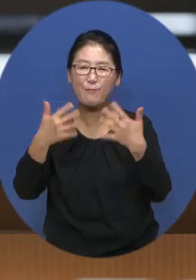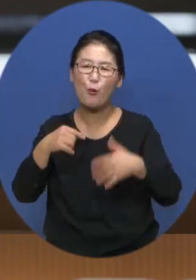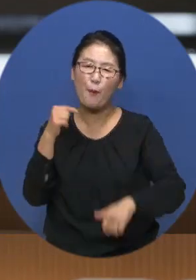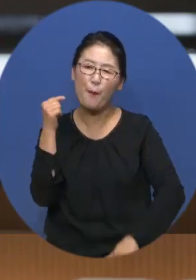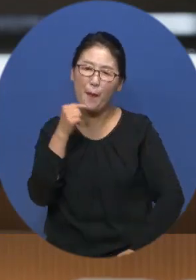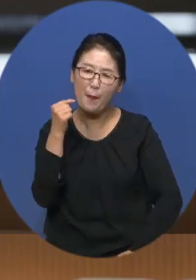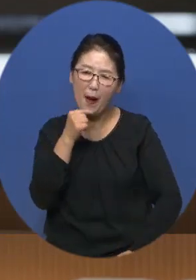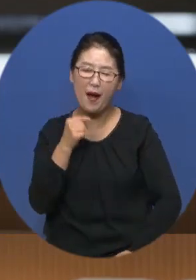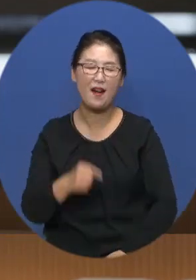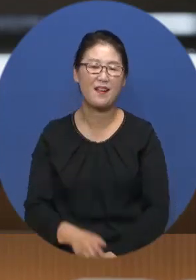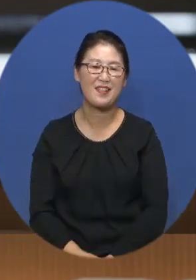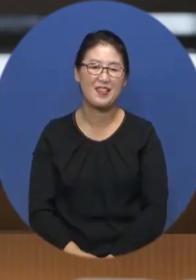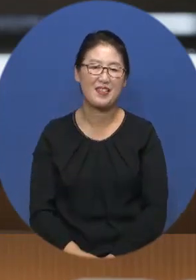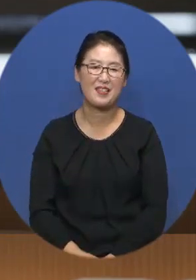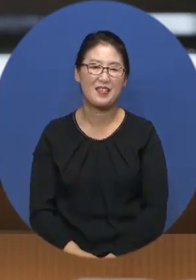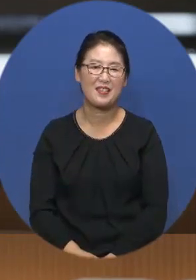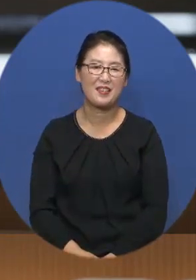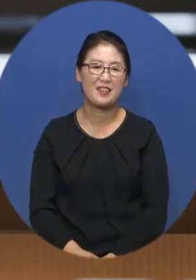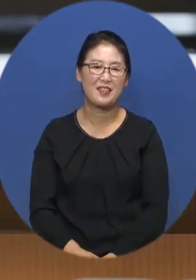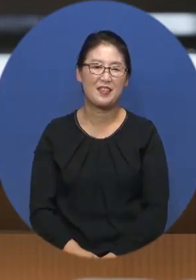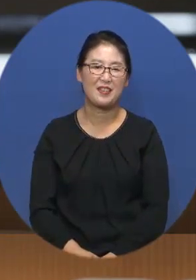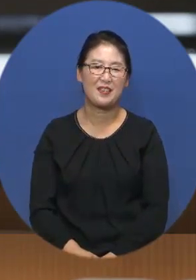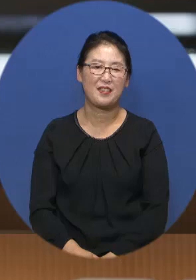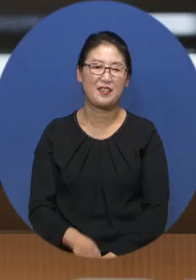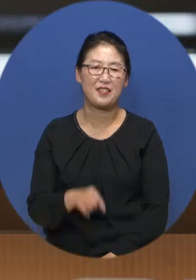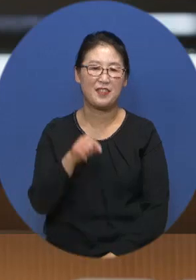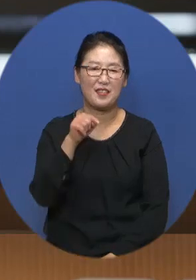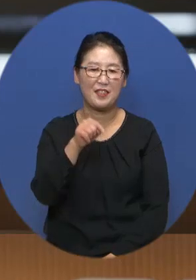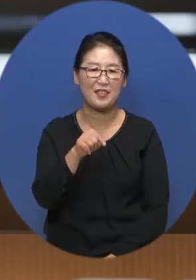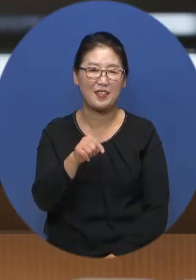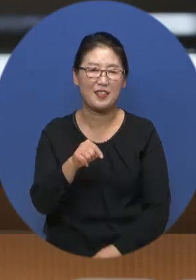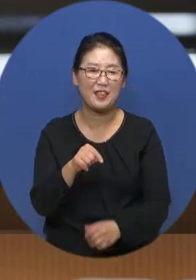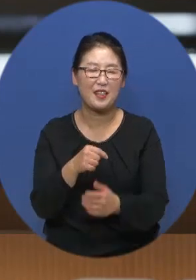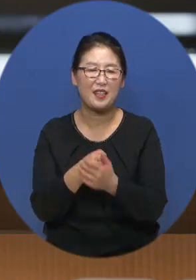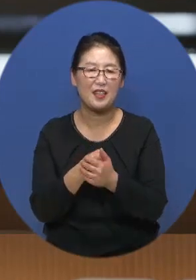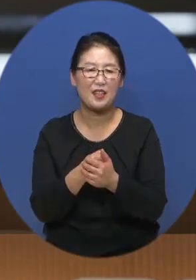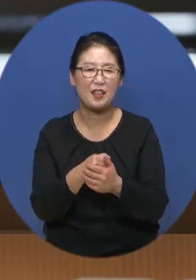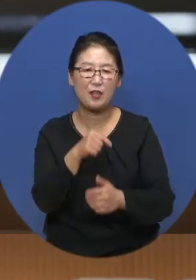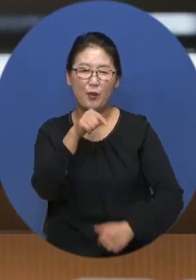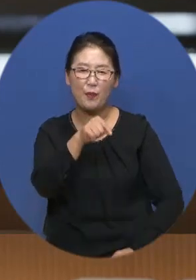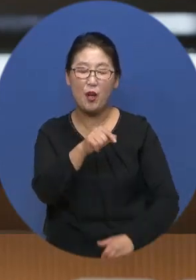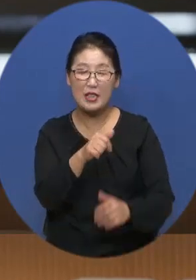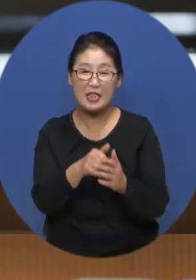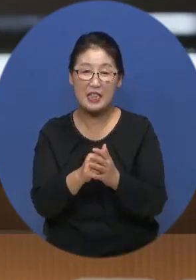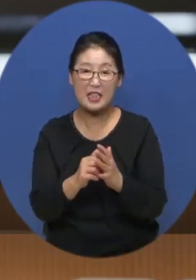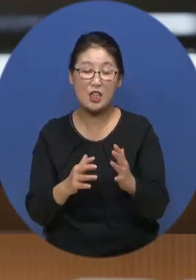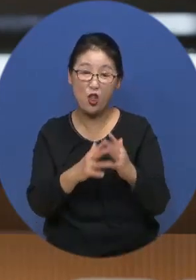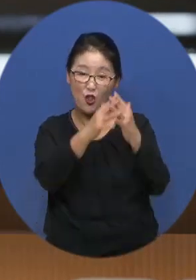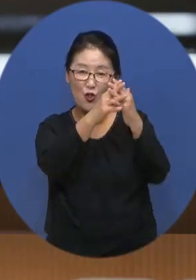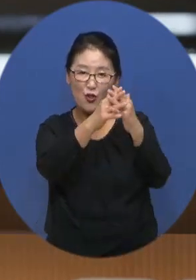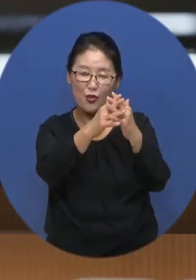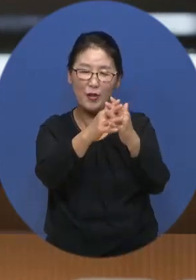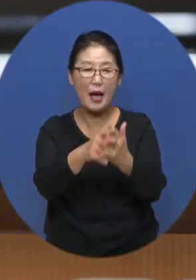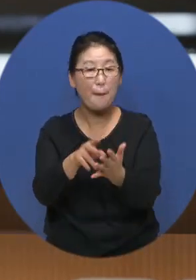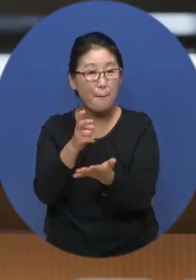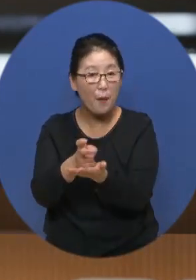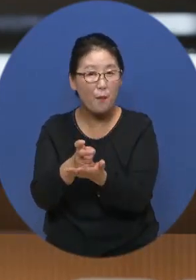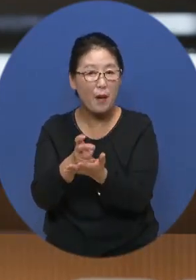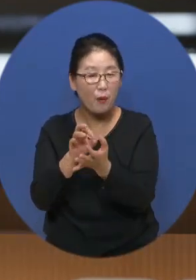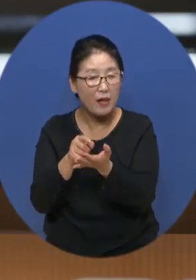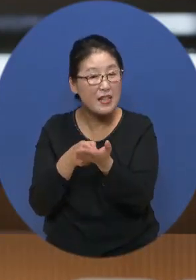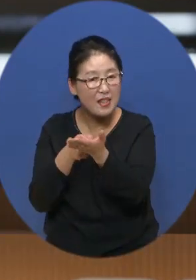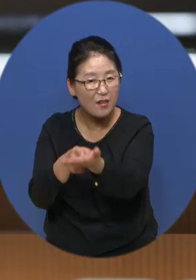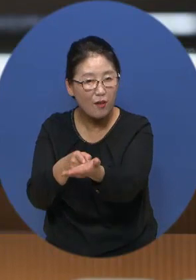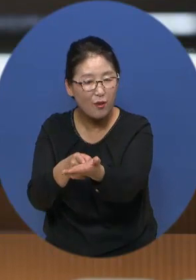그래서 복수 용도 신청을 해야 하는 부분도 있고요. 그건 이제 건축법에 관련된 부분이라 이제 시군구에